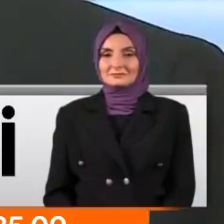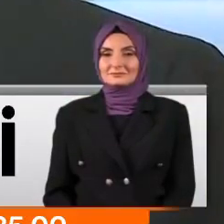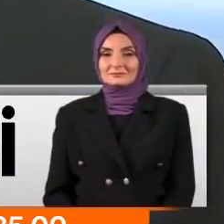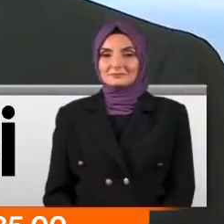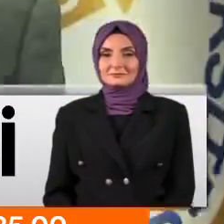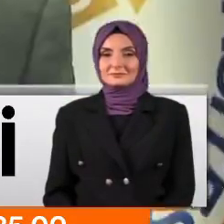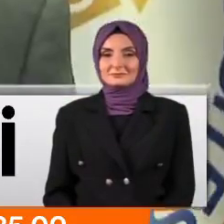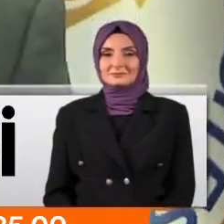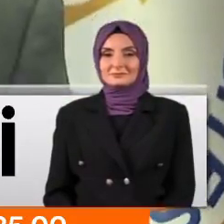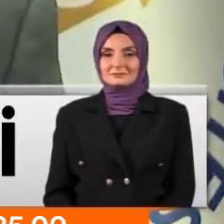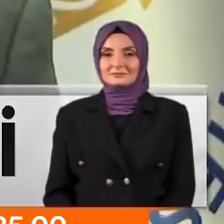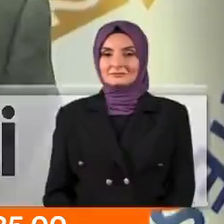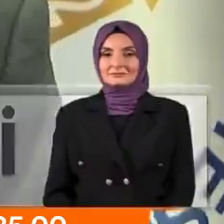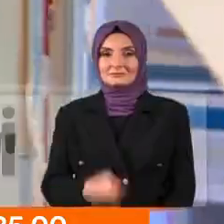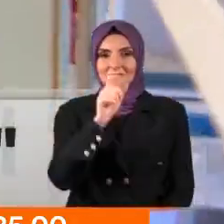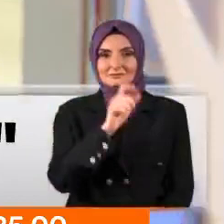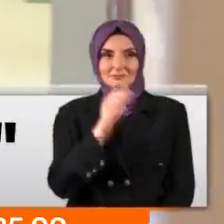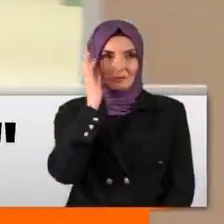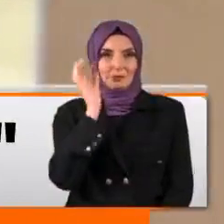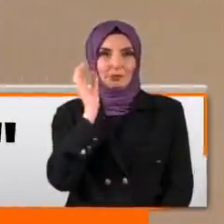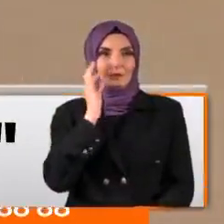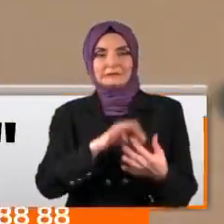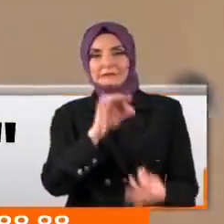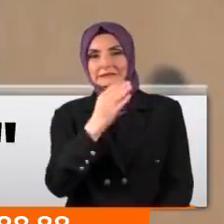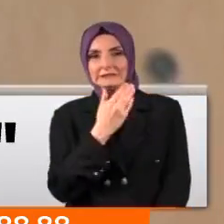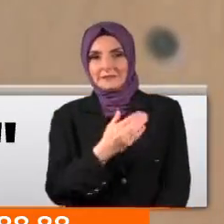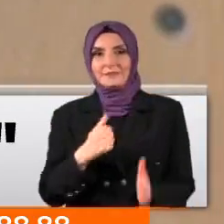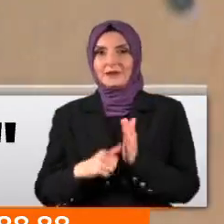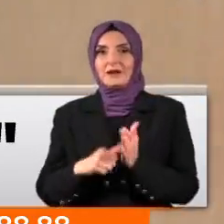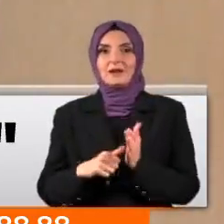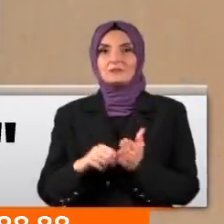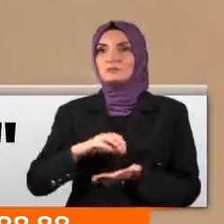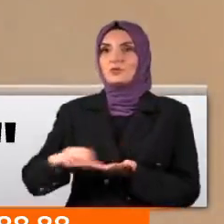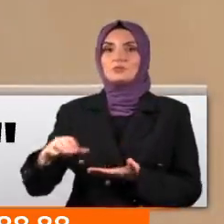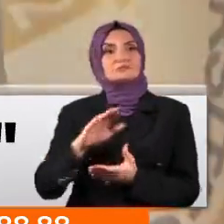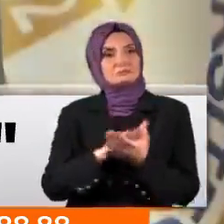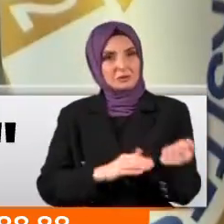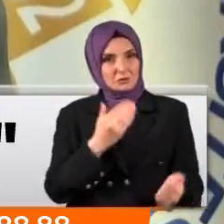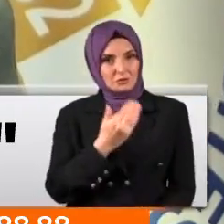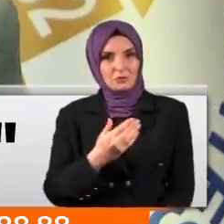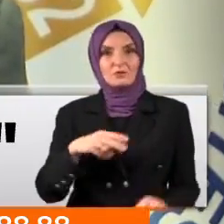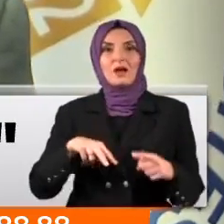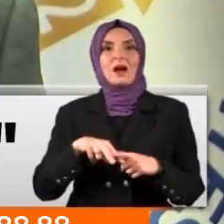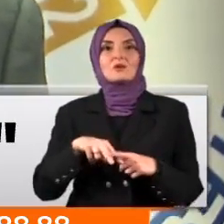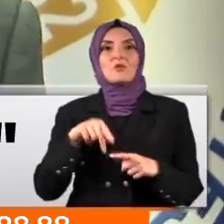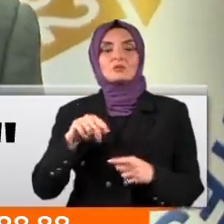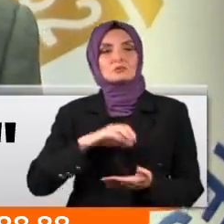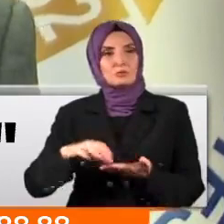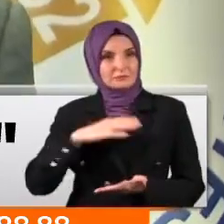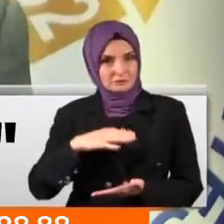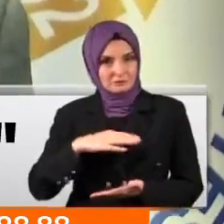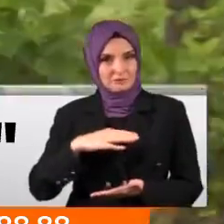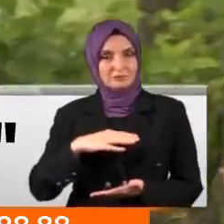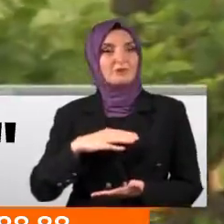hiçbir ağırlığı yok. Kendisi bir bilge insan. Tarih bölümümüzü bitirdi. Arkeoloji okuyacağım diyordu ve 80 yaşında da